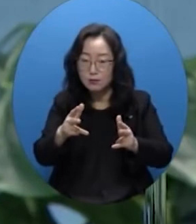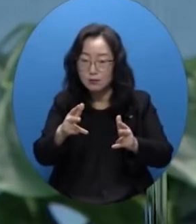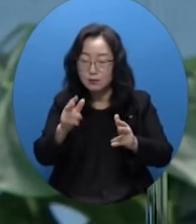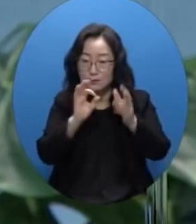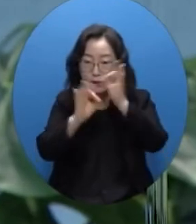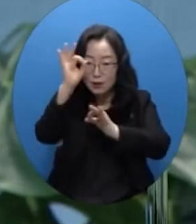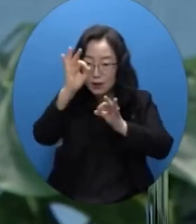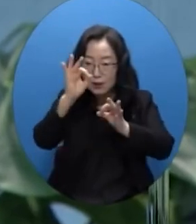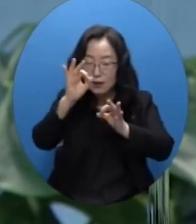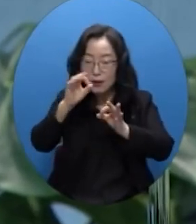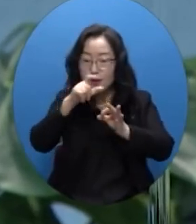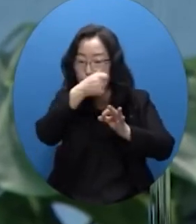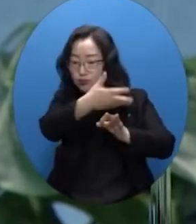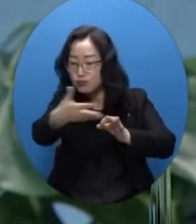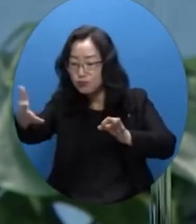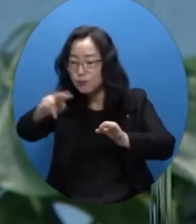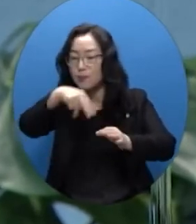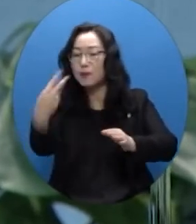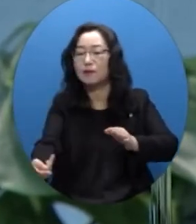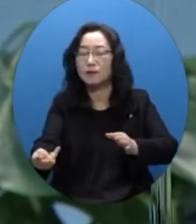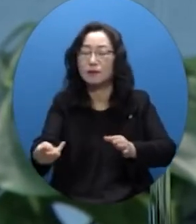죽은 것입니다